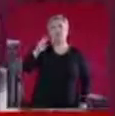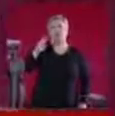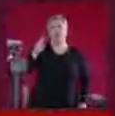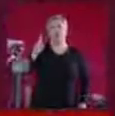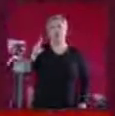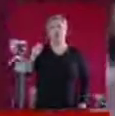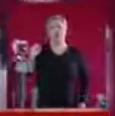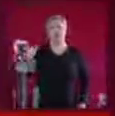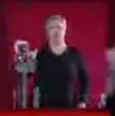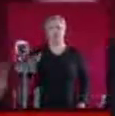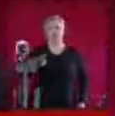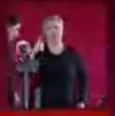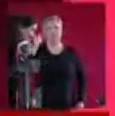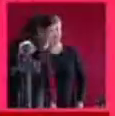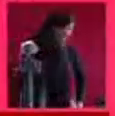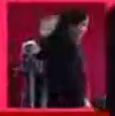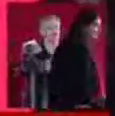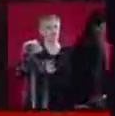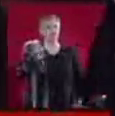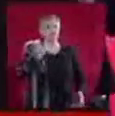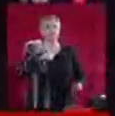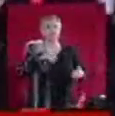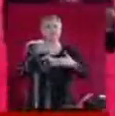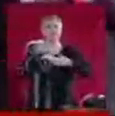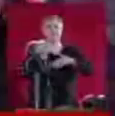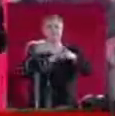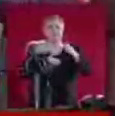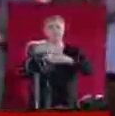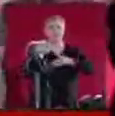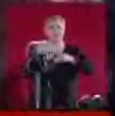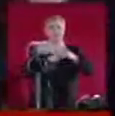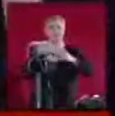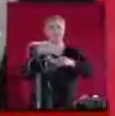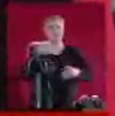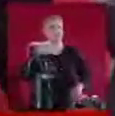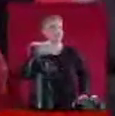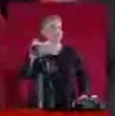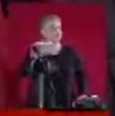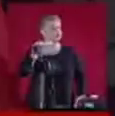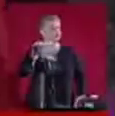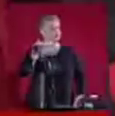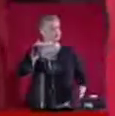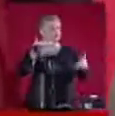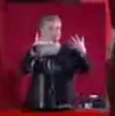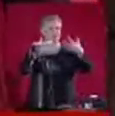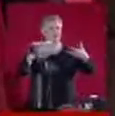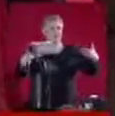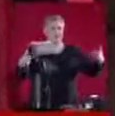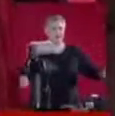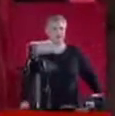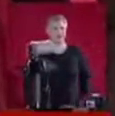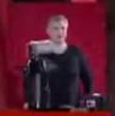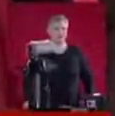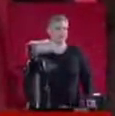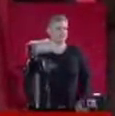τραγωδός από τις σημαντικότερες μορφές του ελληνικού θεάτρου κόσμησε με την παρουσία της στην κυβέρνησή μας από το πόστο της